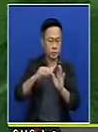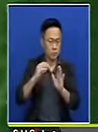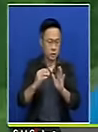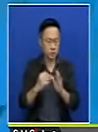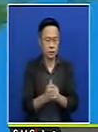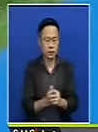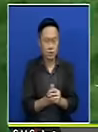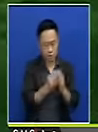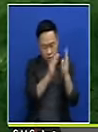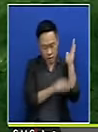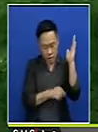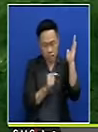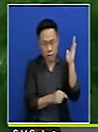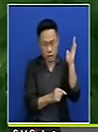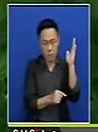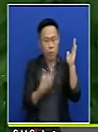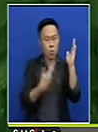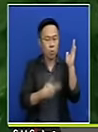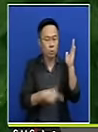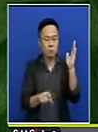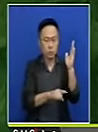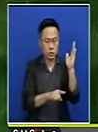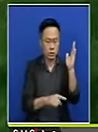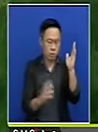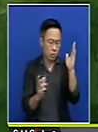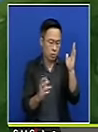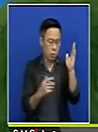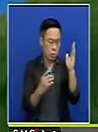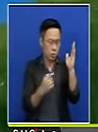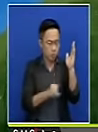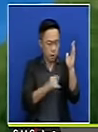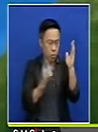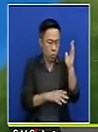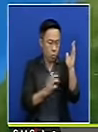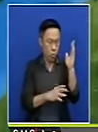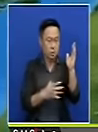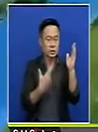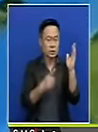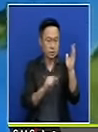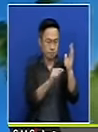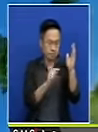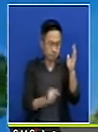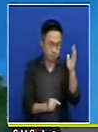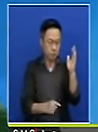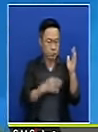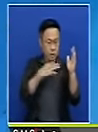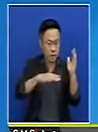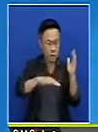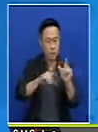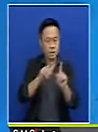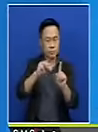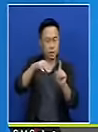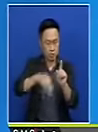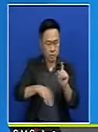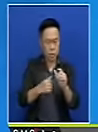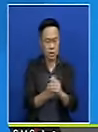ศาเซลเซียสภาคใต้ฝั่งตะวันออกอากาศร้อนโดยทั่วไปและมีอากาศร้อนจัดบางพื้นที่มีฝนร้อยละ20ครับส่วนทะเลมีคลื่นต่ำกว่า1เม